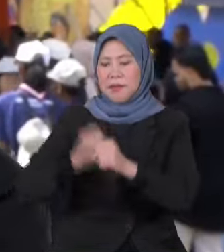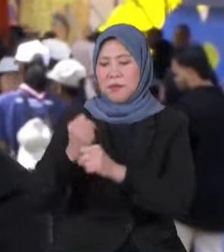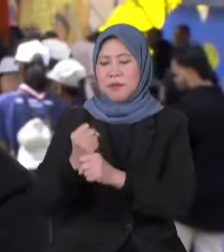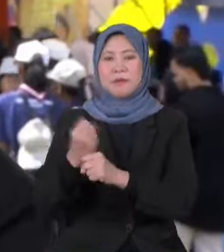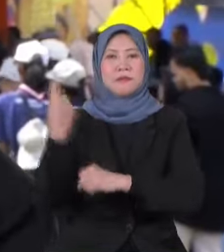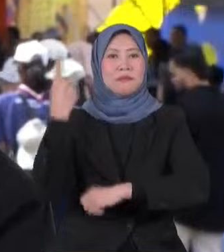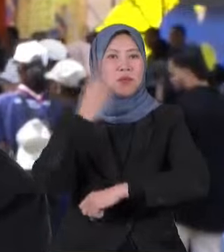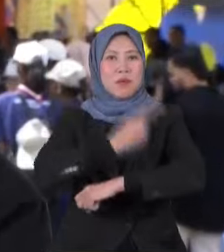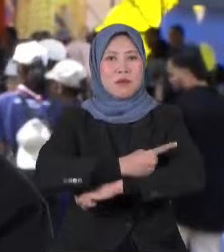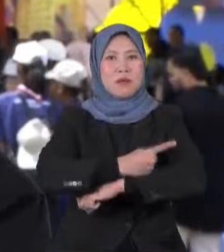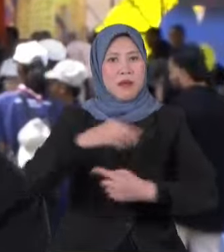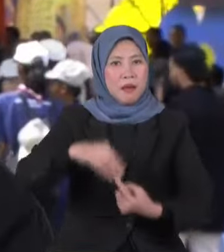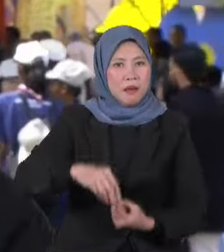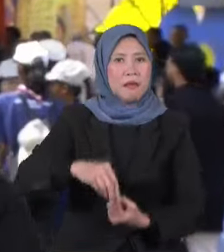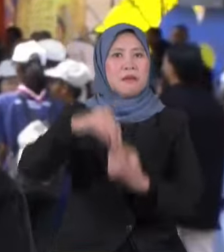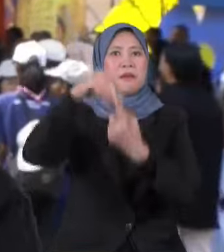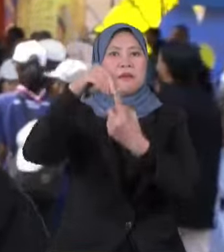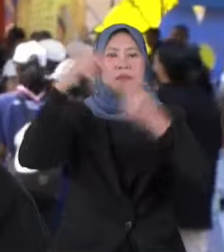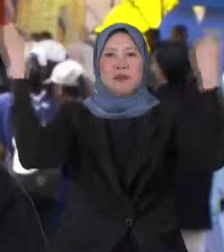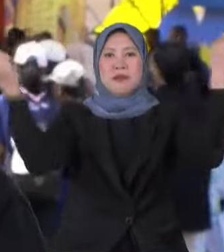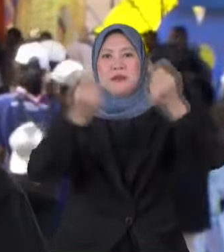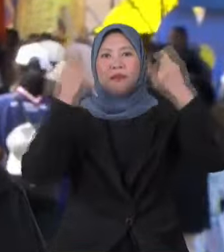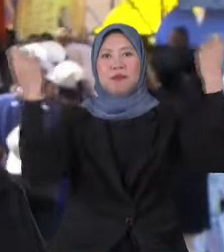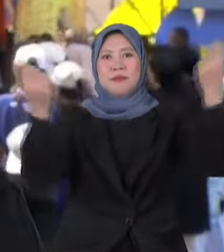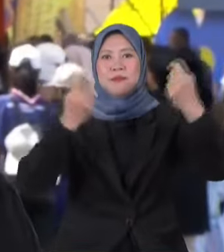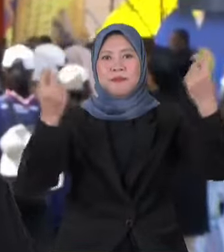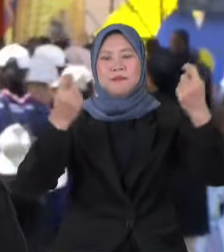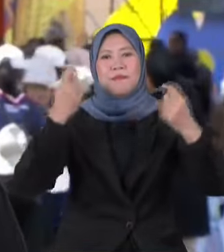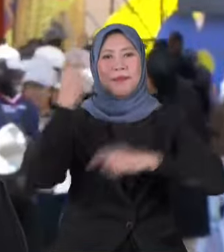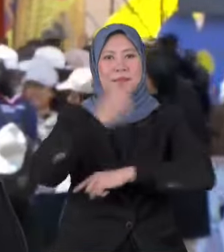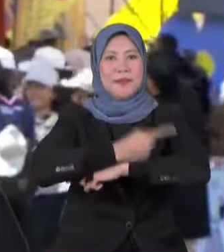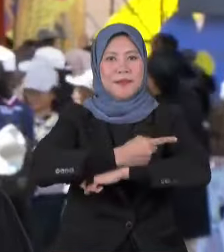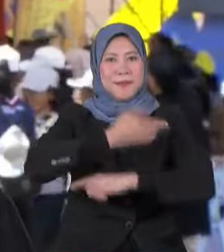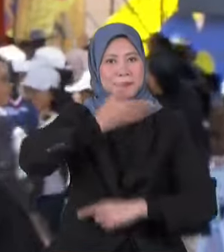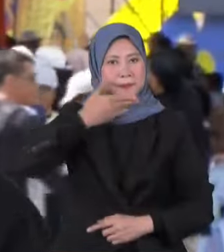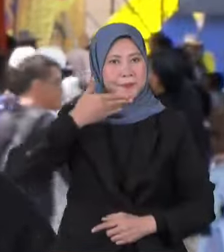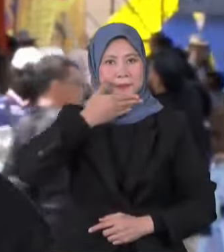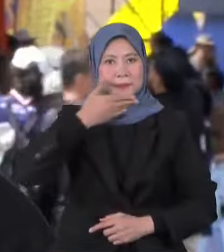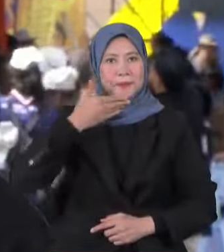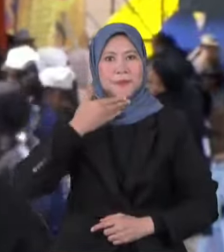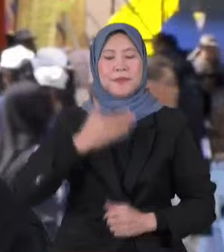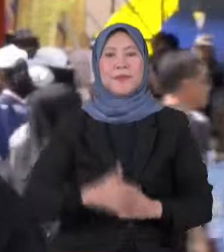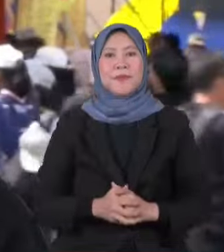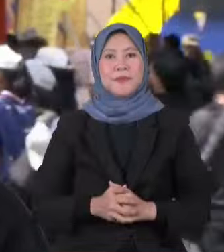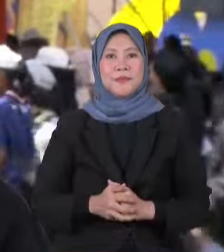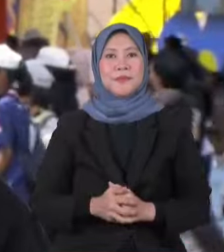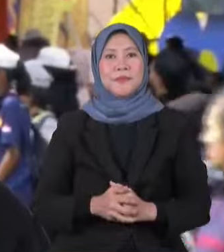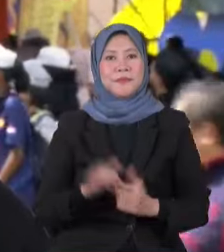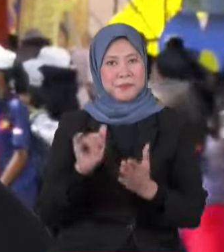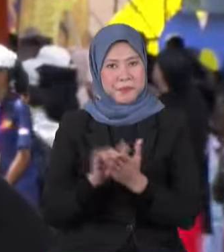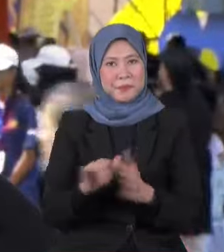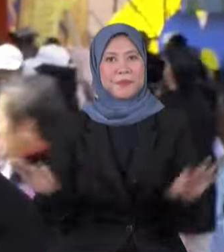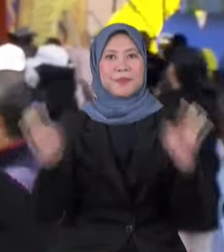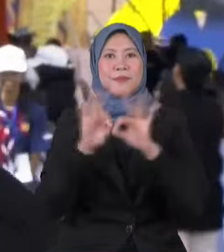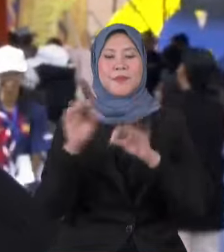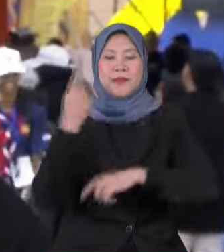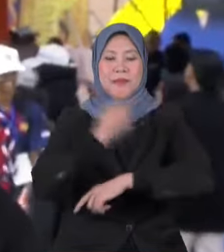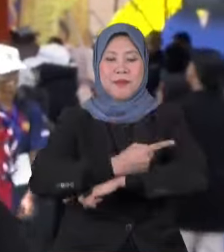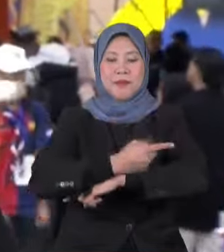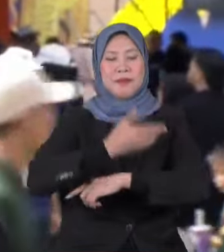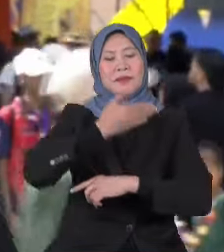hari dikhaskan untuk kita celebrate golongan belia. Itu tujuan asal sejak daripada Hari Belia Negara